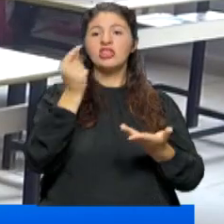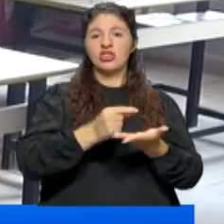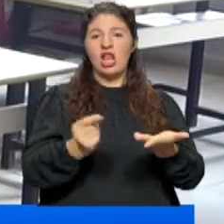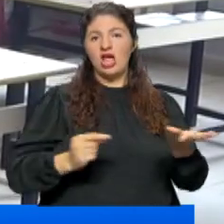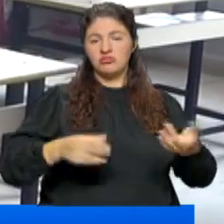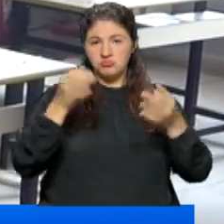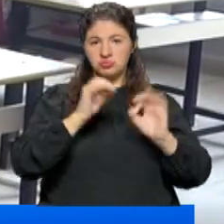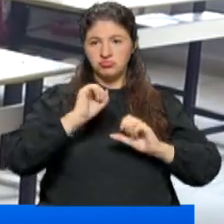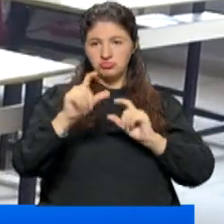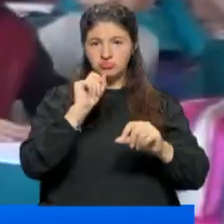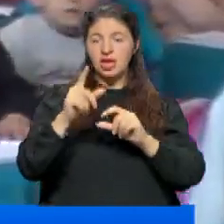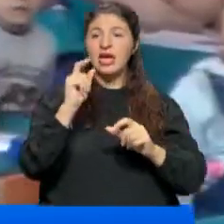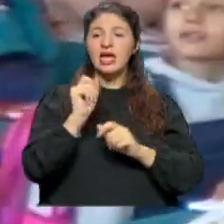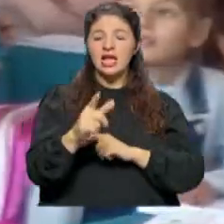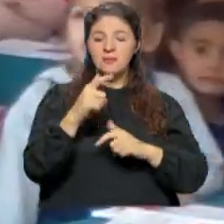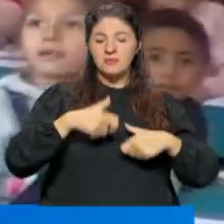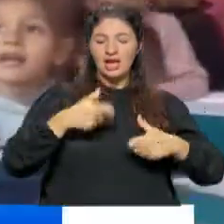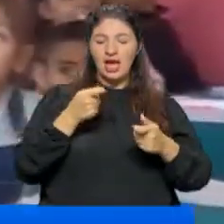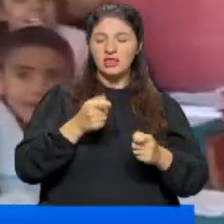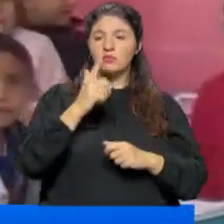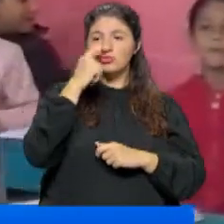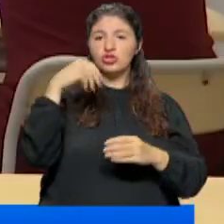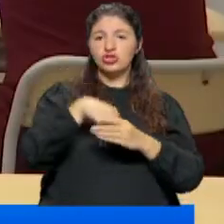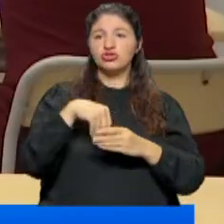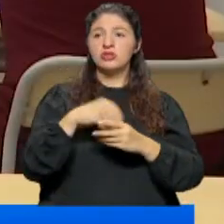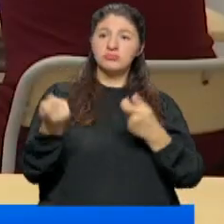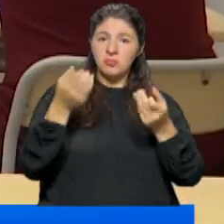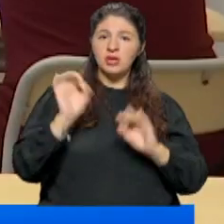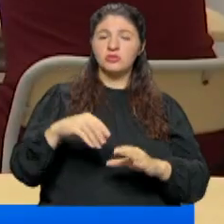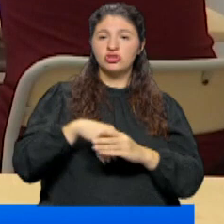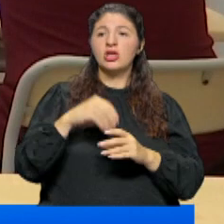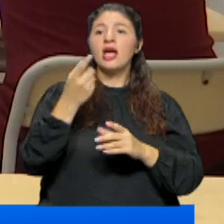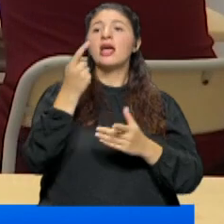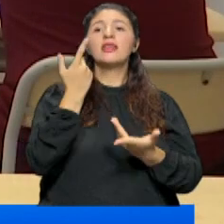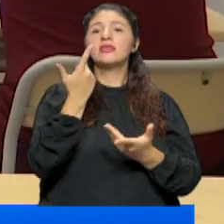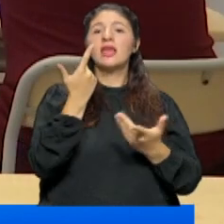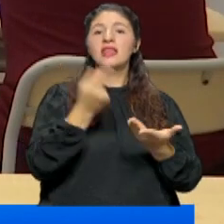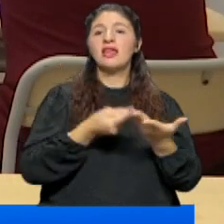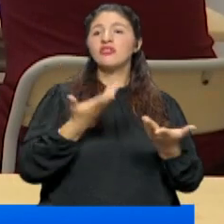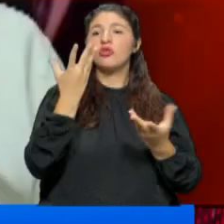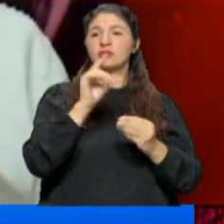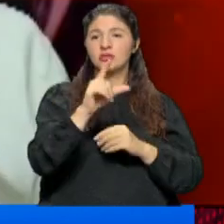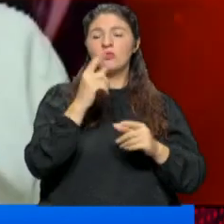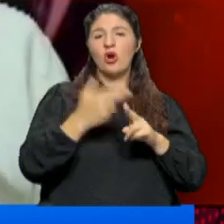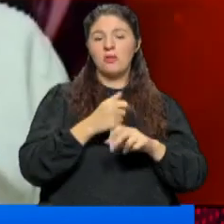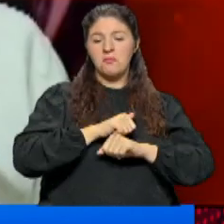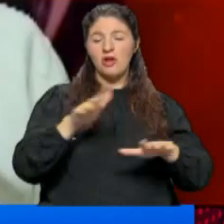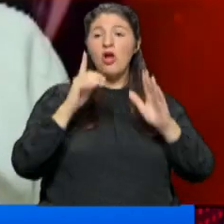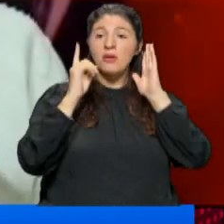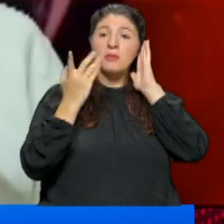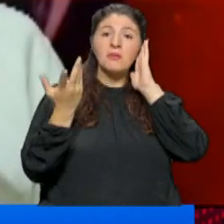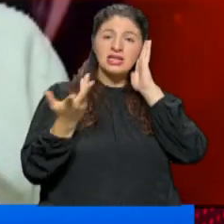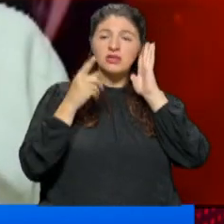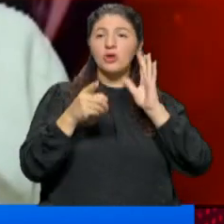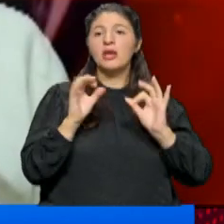başladı. İl Milli Eğitim Müdürlüğü'nün harekete geçmesi için gönderecekleri dilekçe örneğini paylaştılar öğretmenlerle. Öğretmenlerimiz